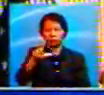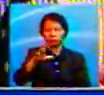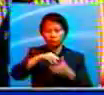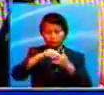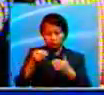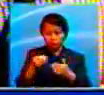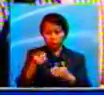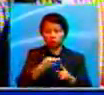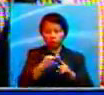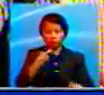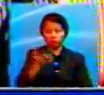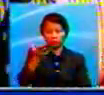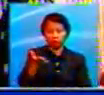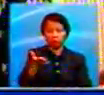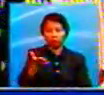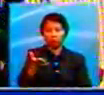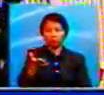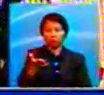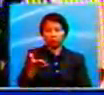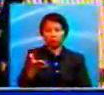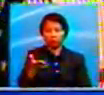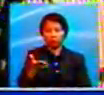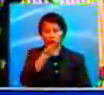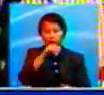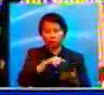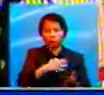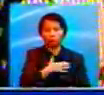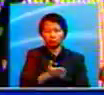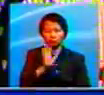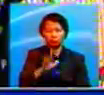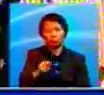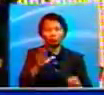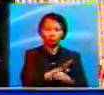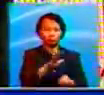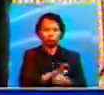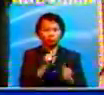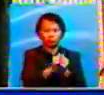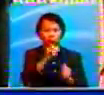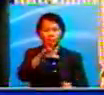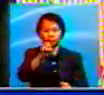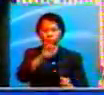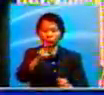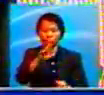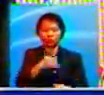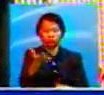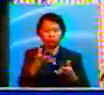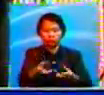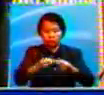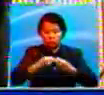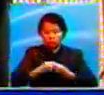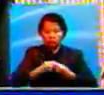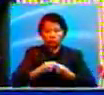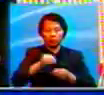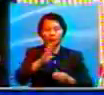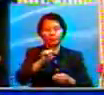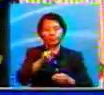RM10,553 daripada Encik Razak. Ini komitmen beliau. Dia kata saya cukup RM50,000 dan beliau beri sumbangan yang